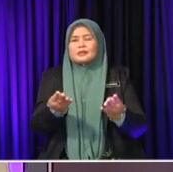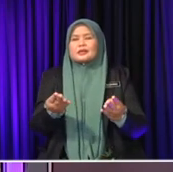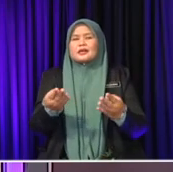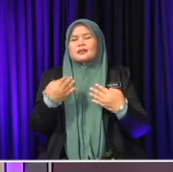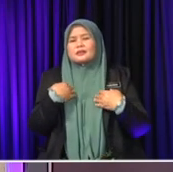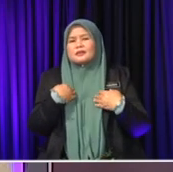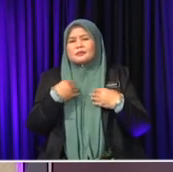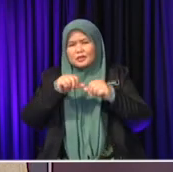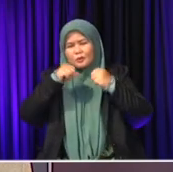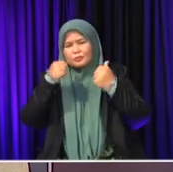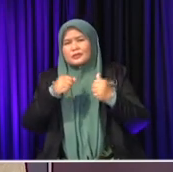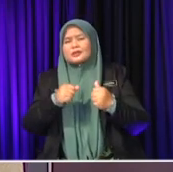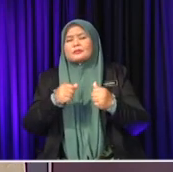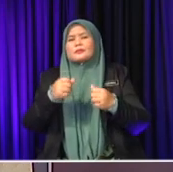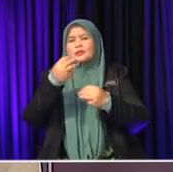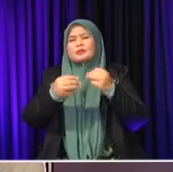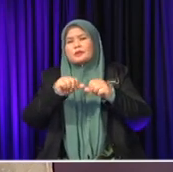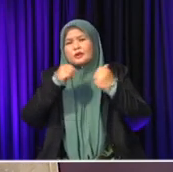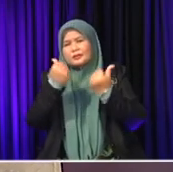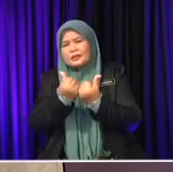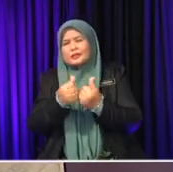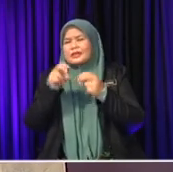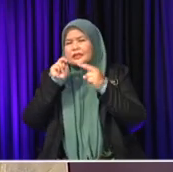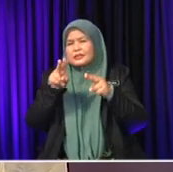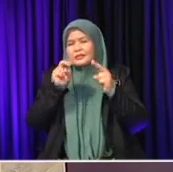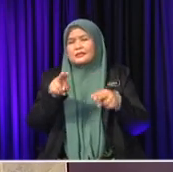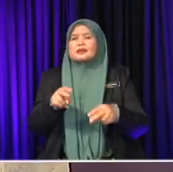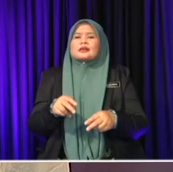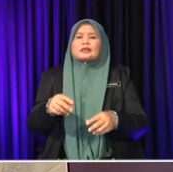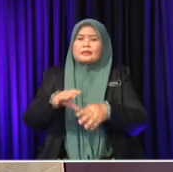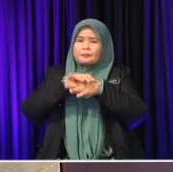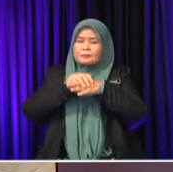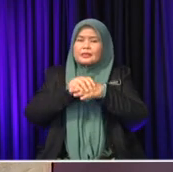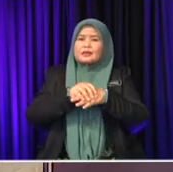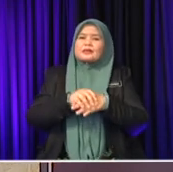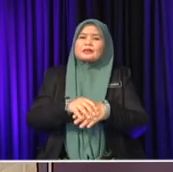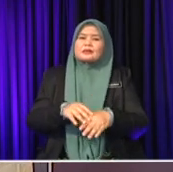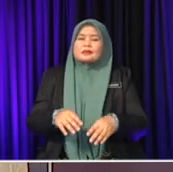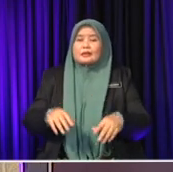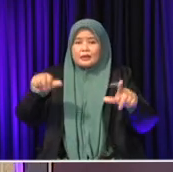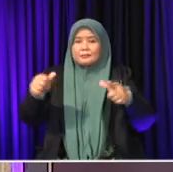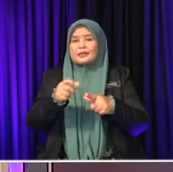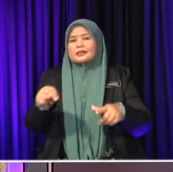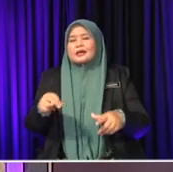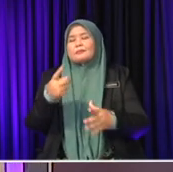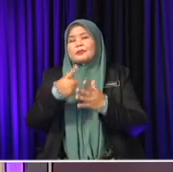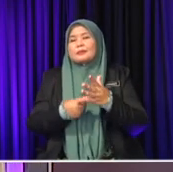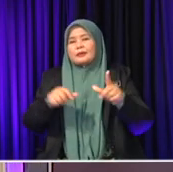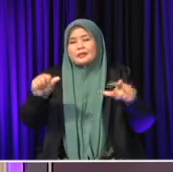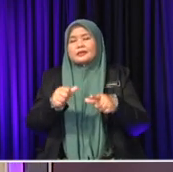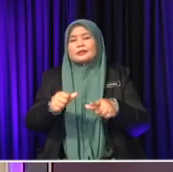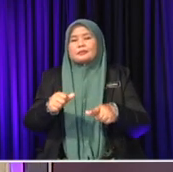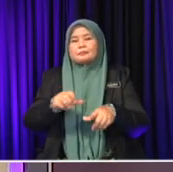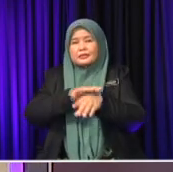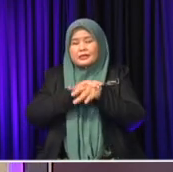unsur-unsur perkauman ataupun unsur-unsur ejekan ya Jadi kita peganglah amalan ini Apabila kita berpegang dengan ayat Alquran